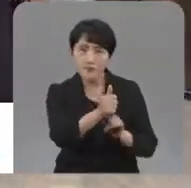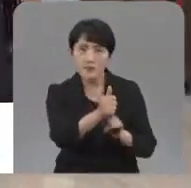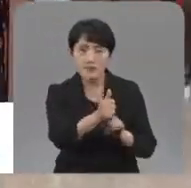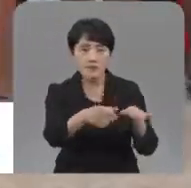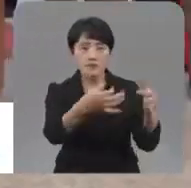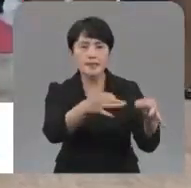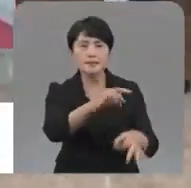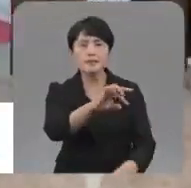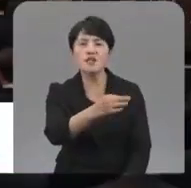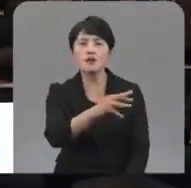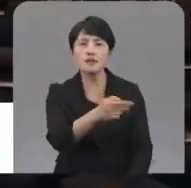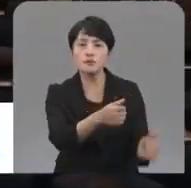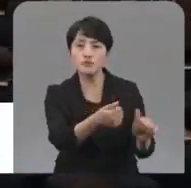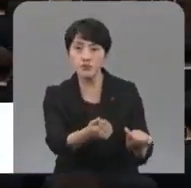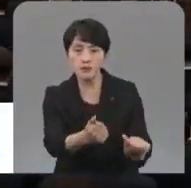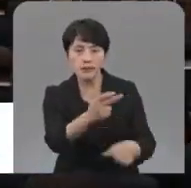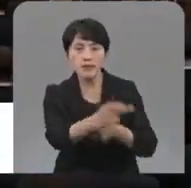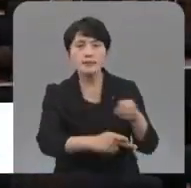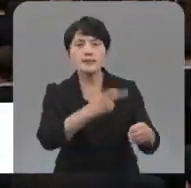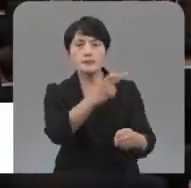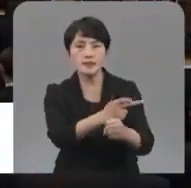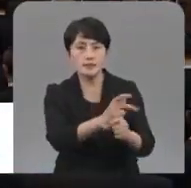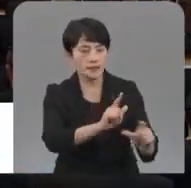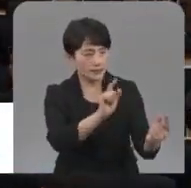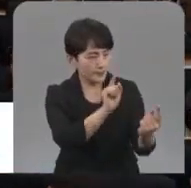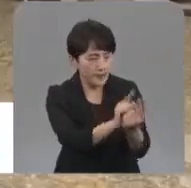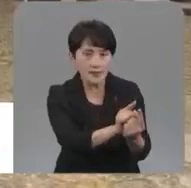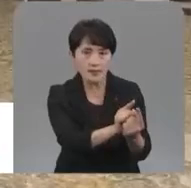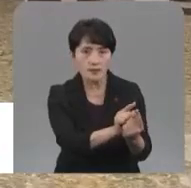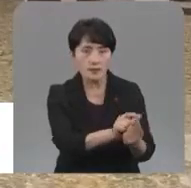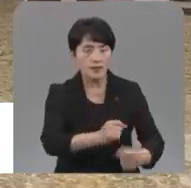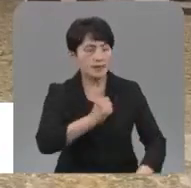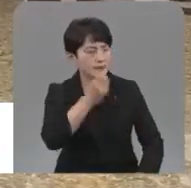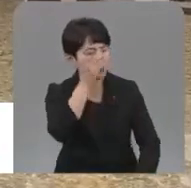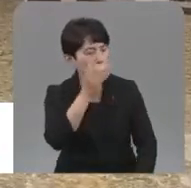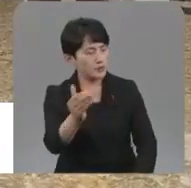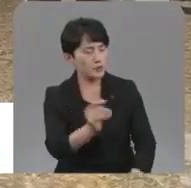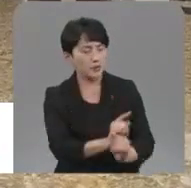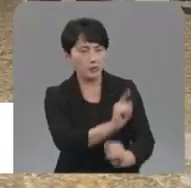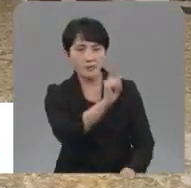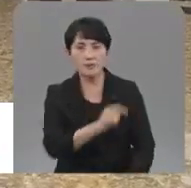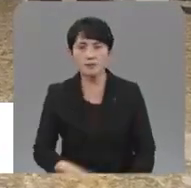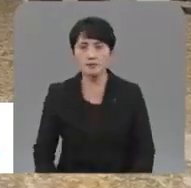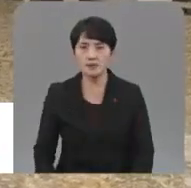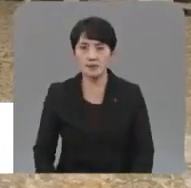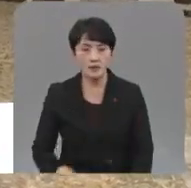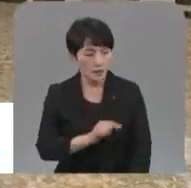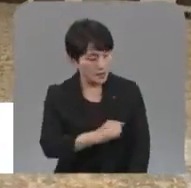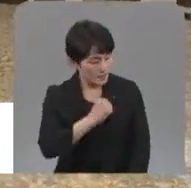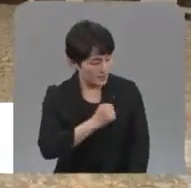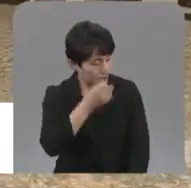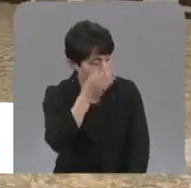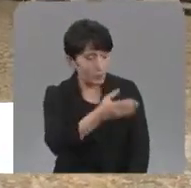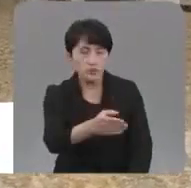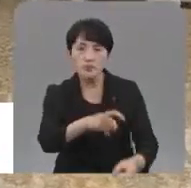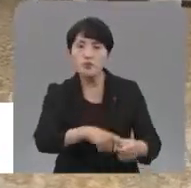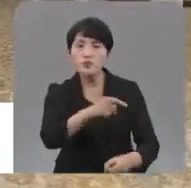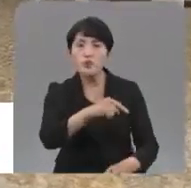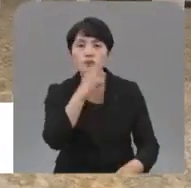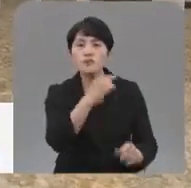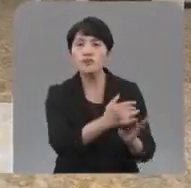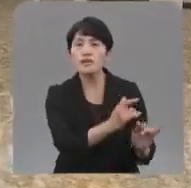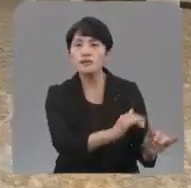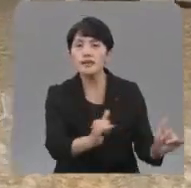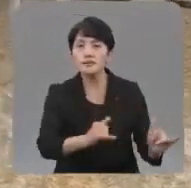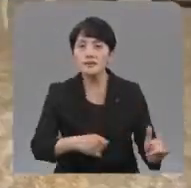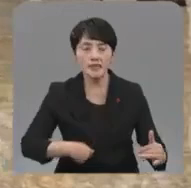intervenues lors du 12e anniversaire de la mort de Kim jongil père de l'actuel dirigeant du royaume hermit Kim jongun cela avait donc sûrement pour